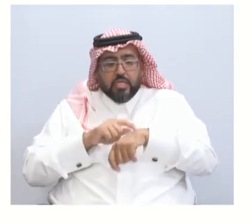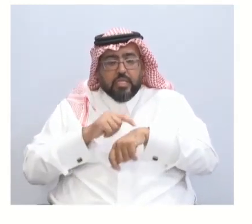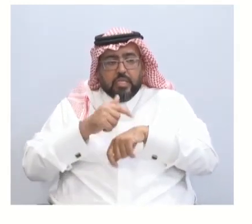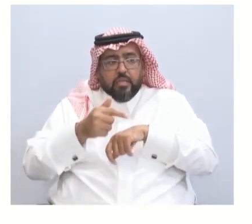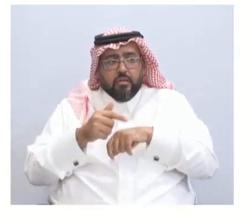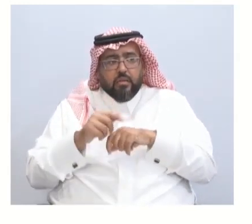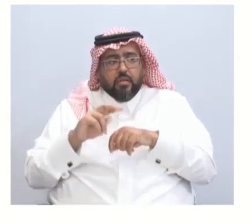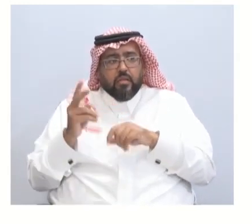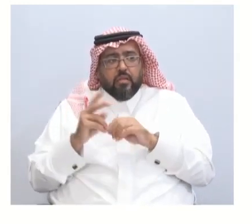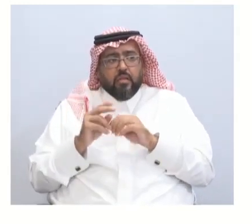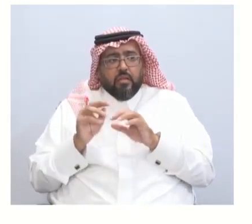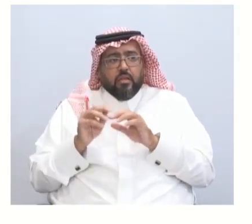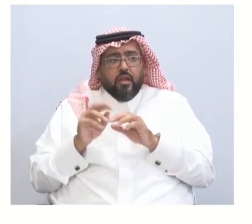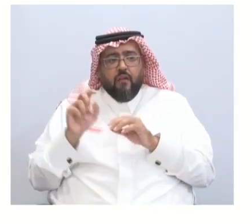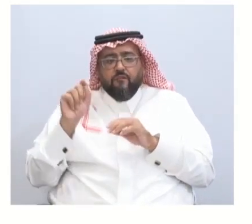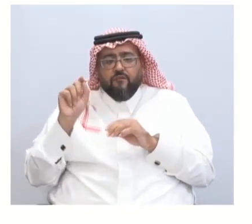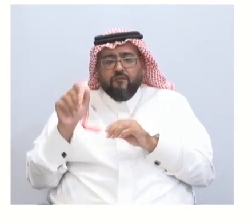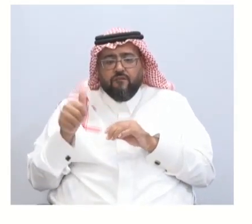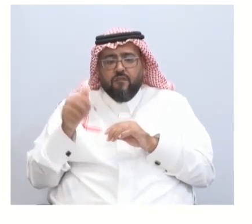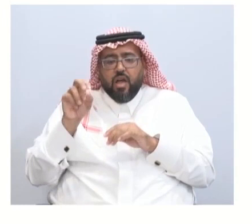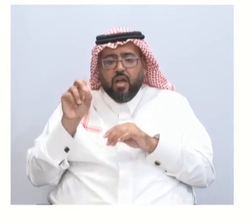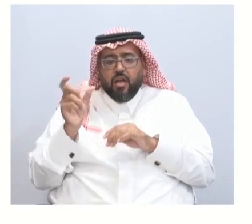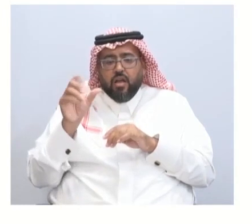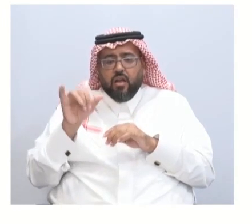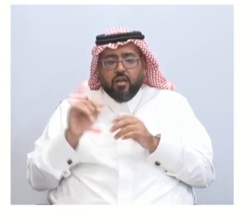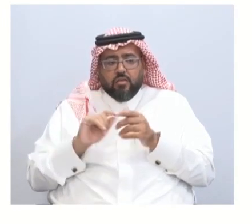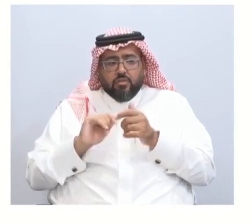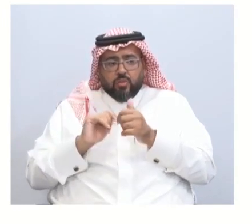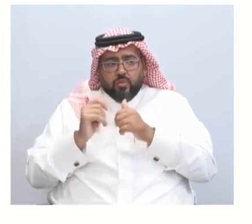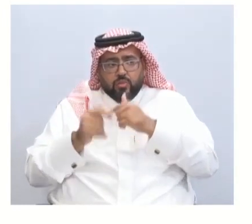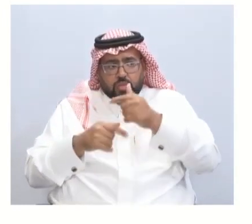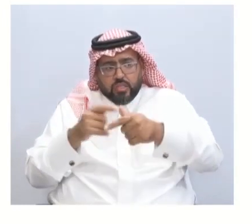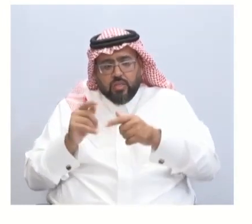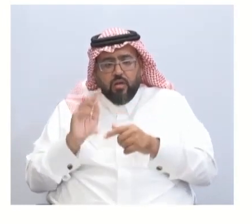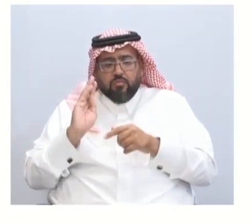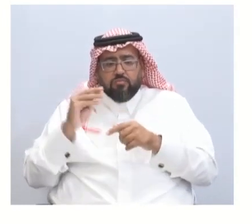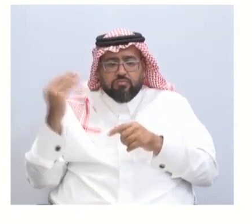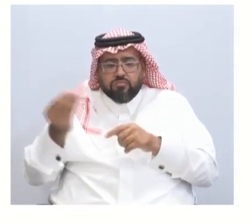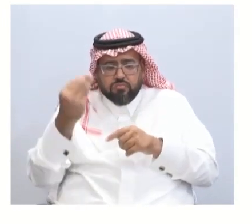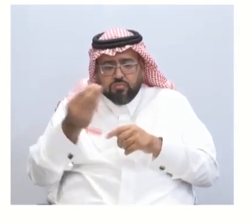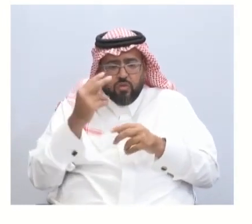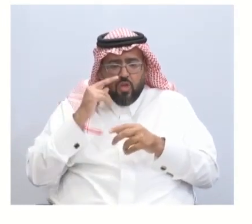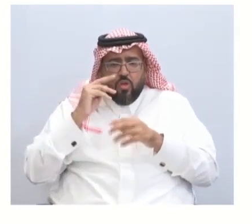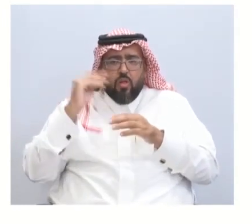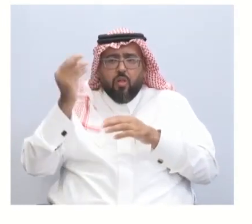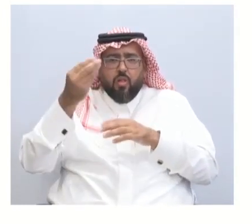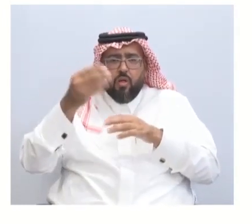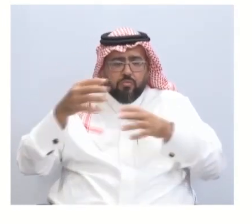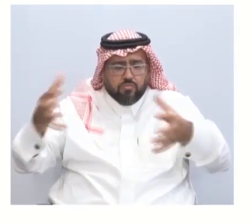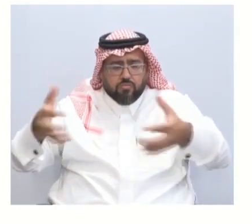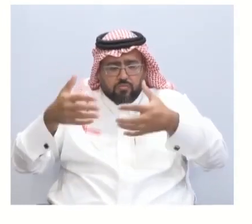الزمن مما جعل فاجنر يواصل رحلاته والسفر الى مناطق نائيه